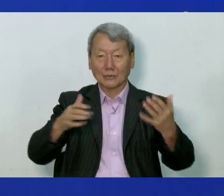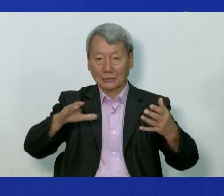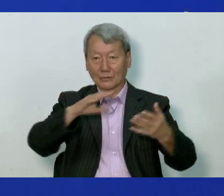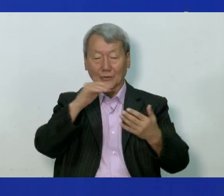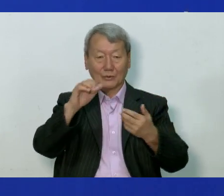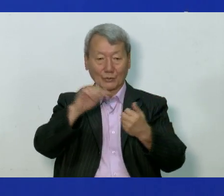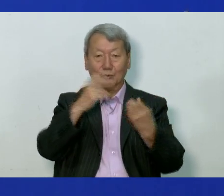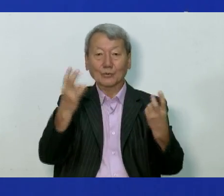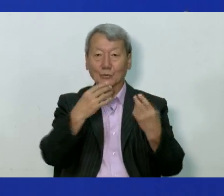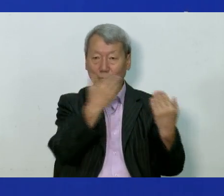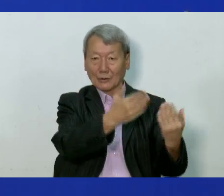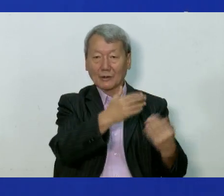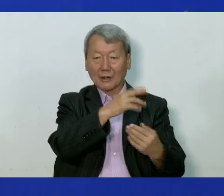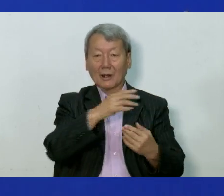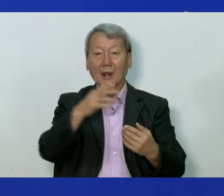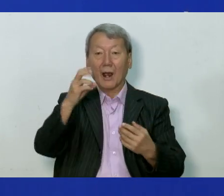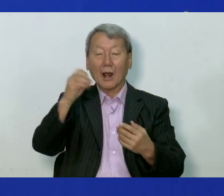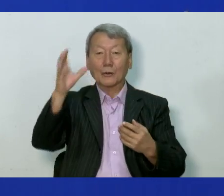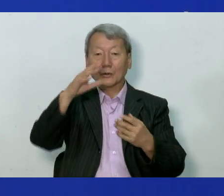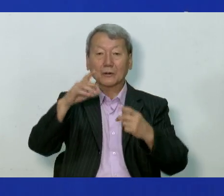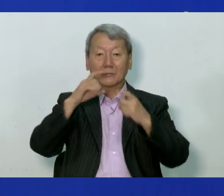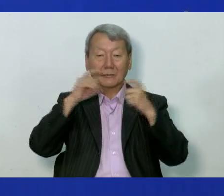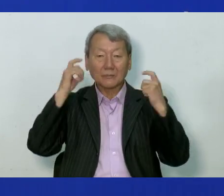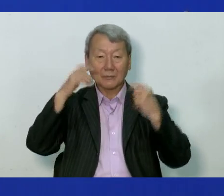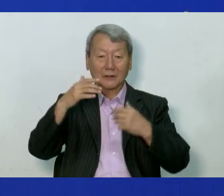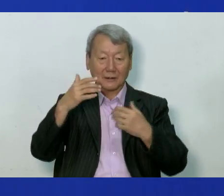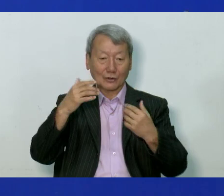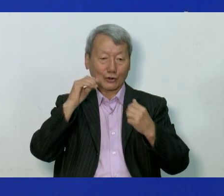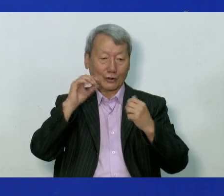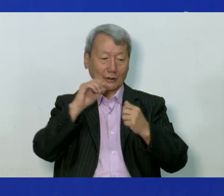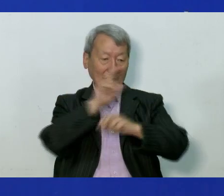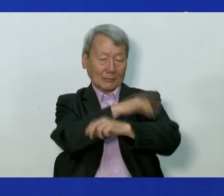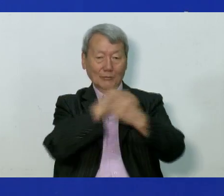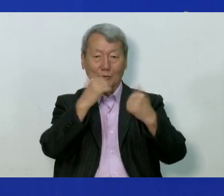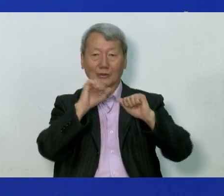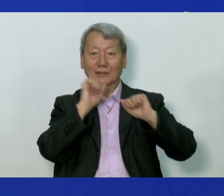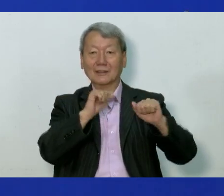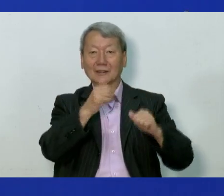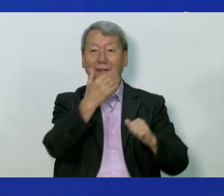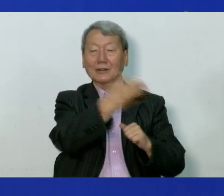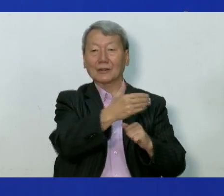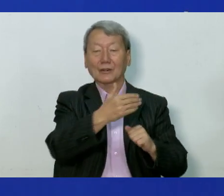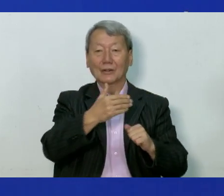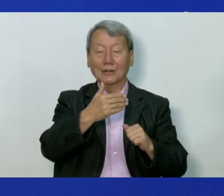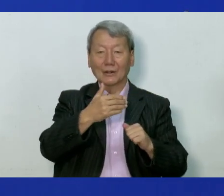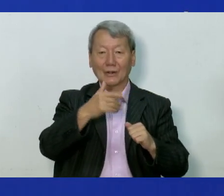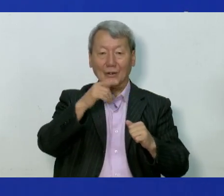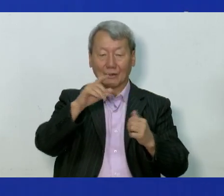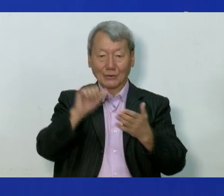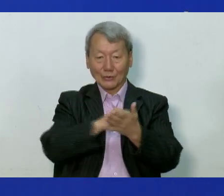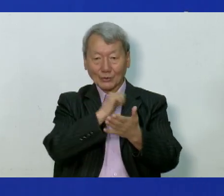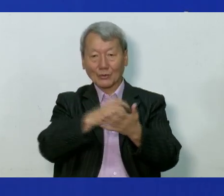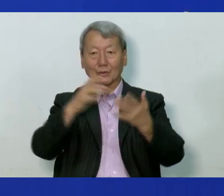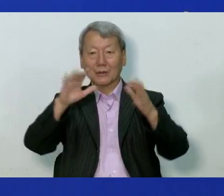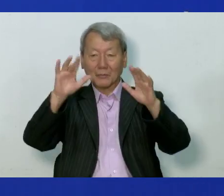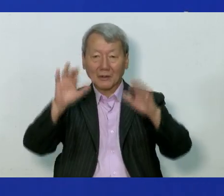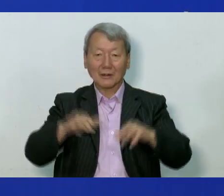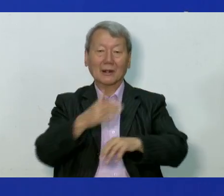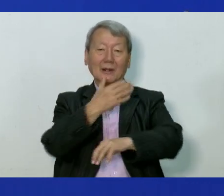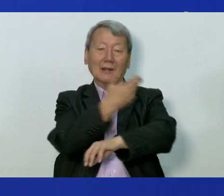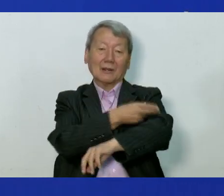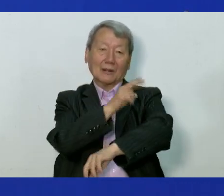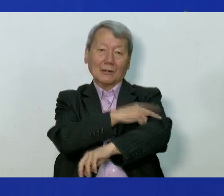камсыздоо. Ошондой эле бейтапканалардын потенциалын чыңдоо, медициналык жабдуу, чыгымдык материалдар,